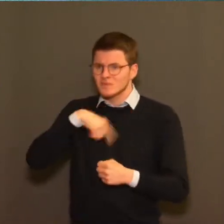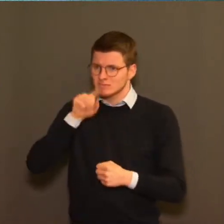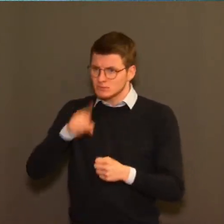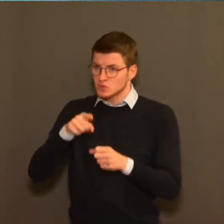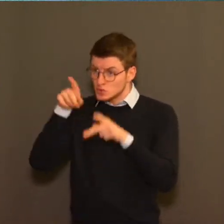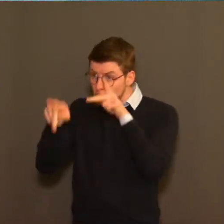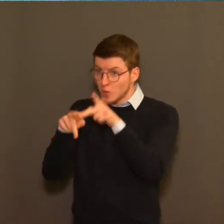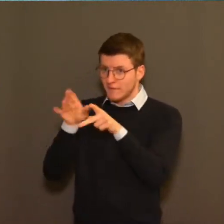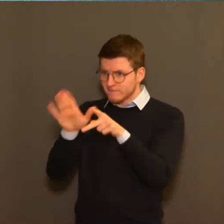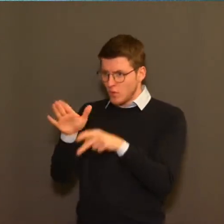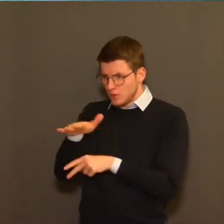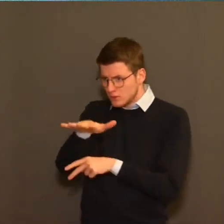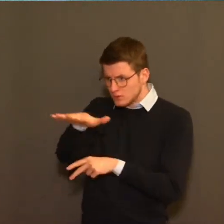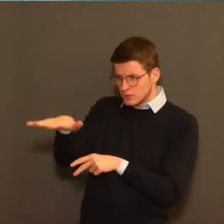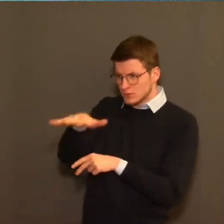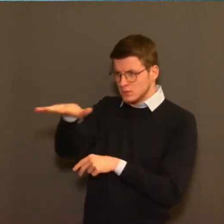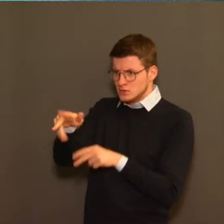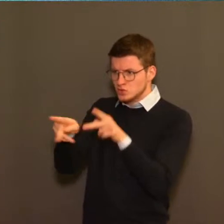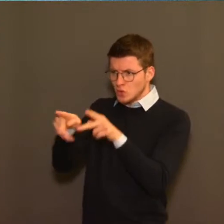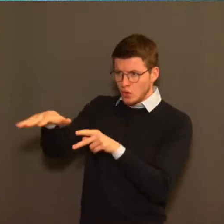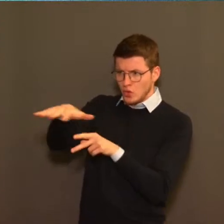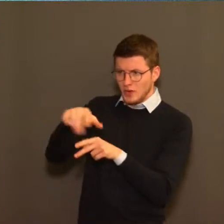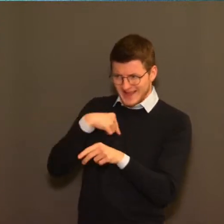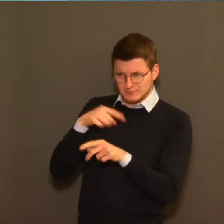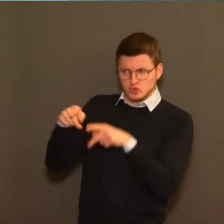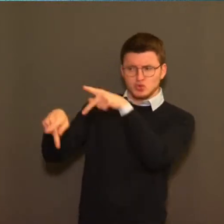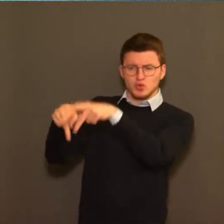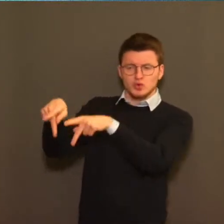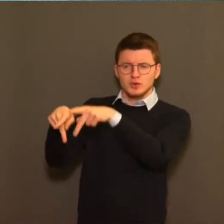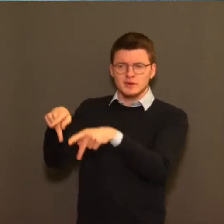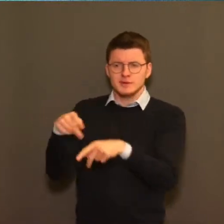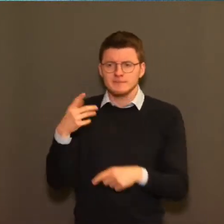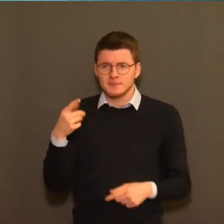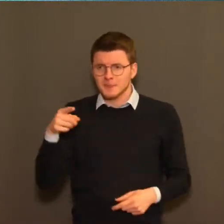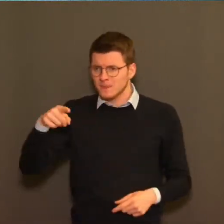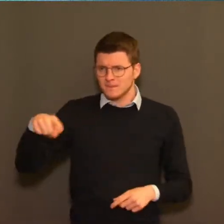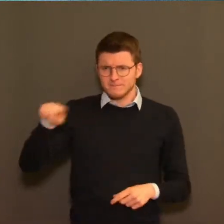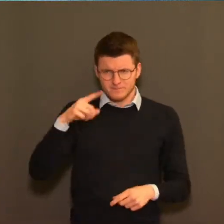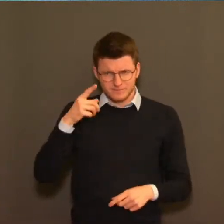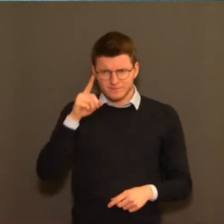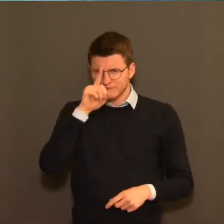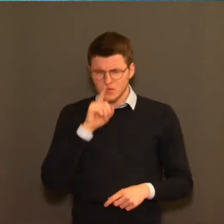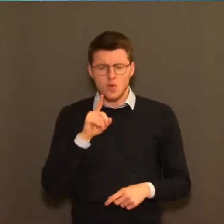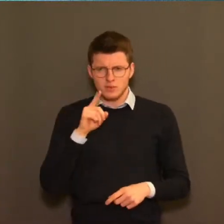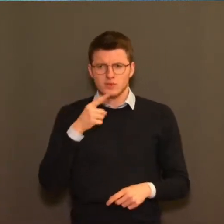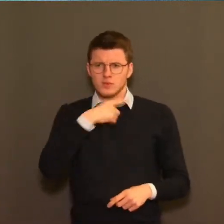onze zorg. Zij rekenen op ons dat we de besmettingen afremmen.